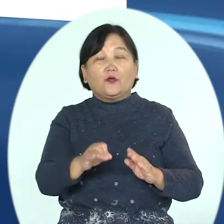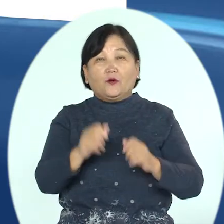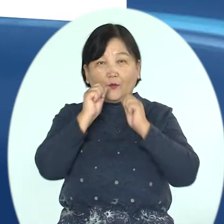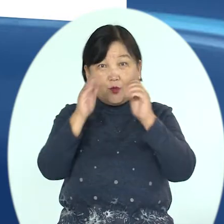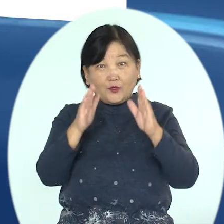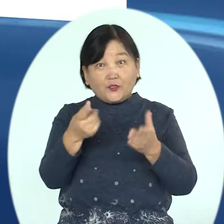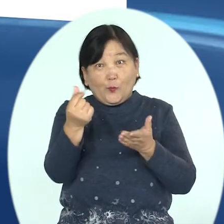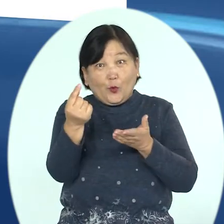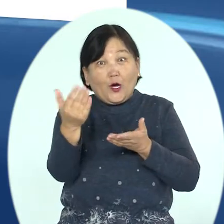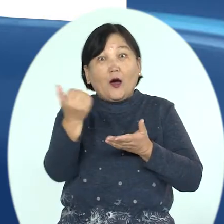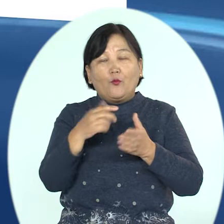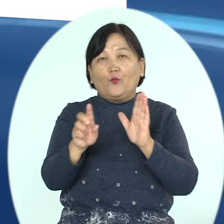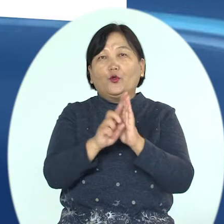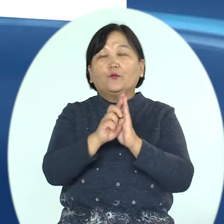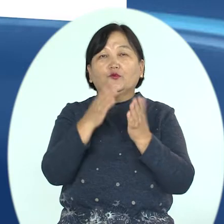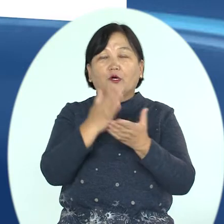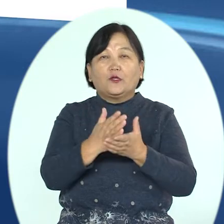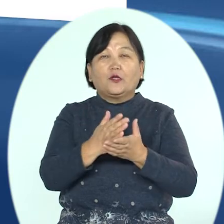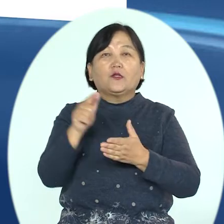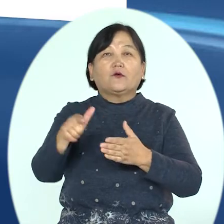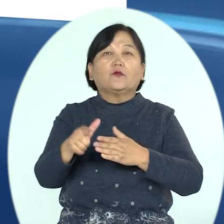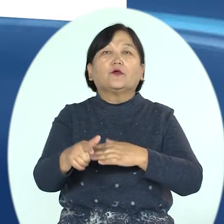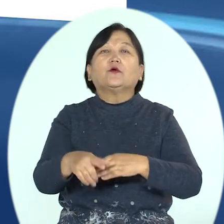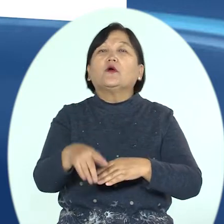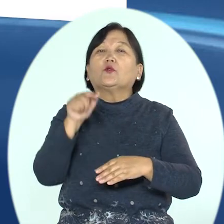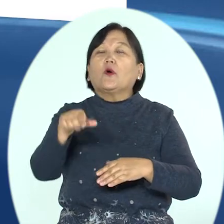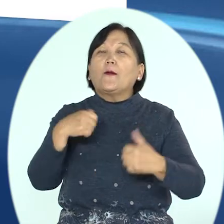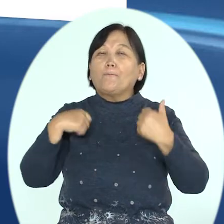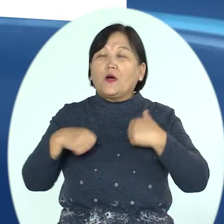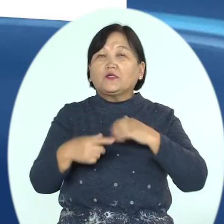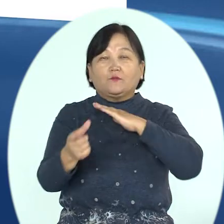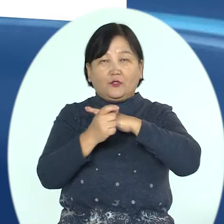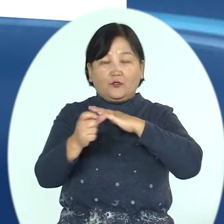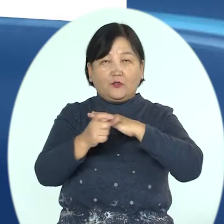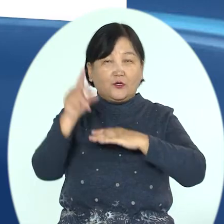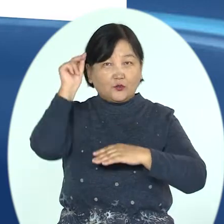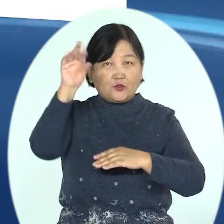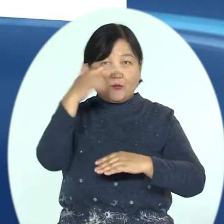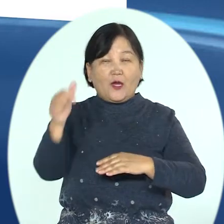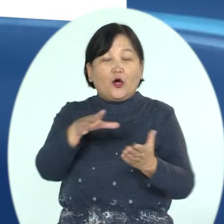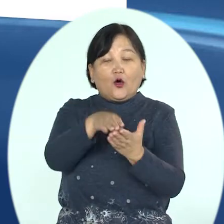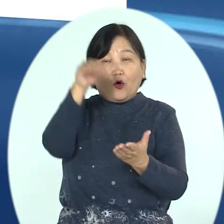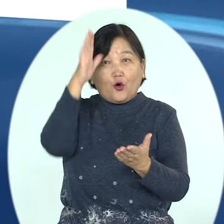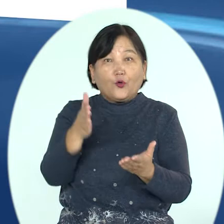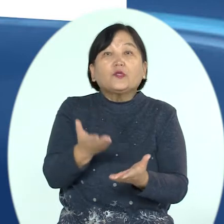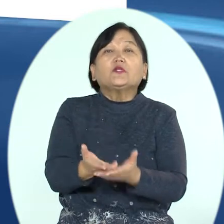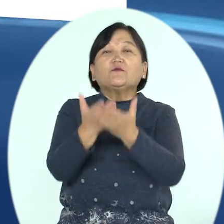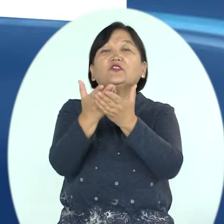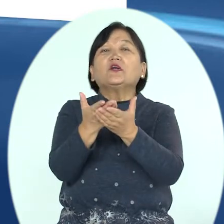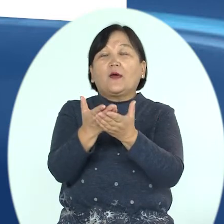байгаа. Энэ бол тусгайлан багшийг бол төрөөс дэмжиж байгаа ийм бодлого байж байгаа. За ингээд дөрөвт нь